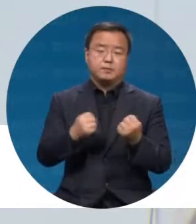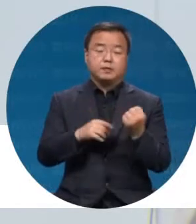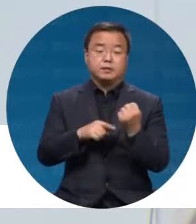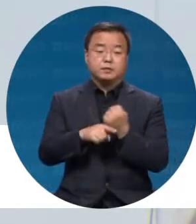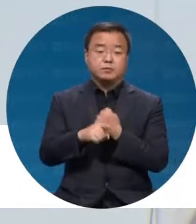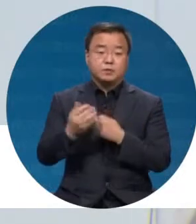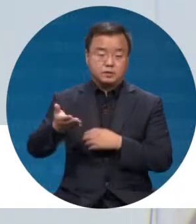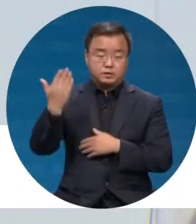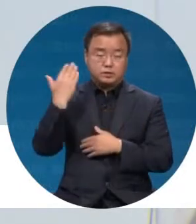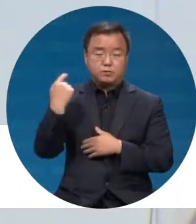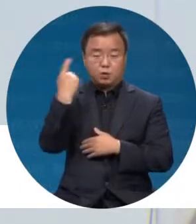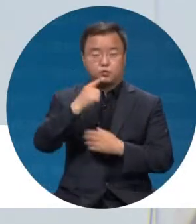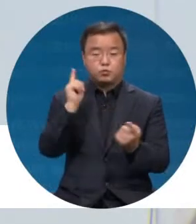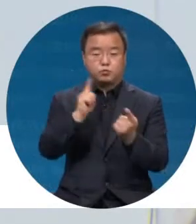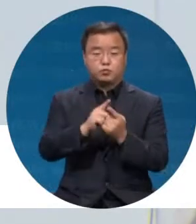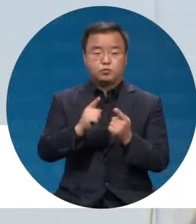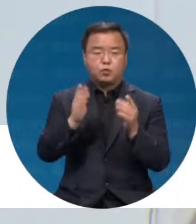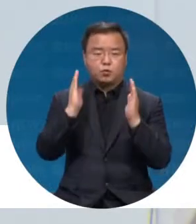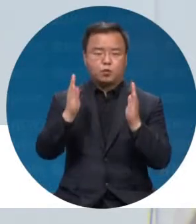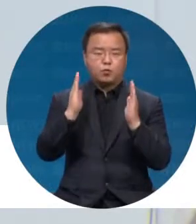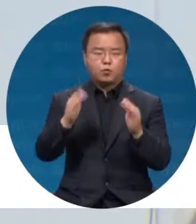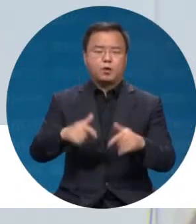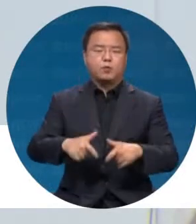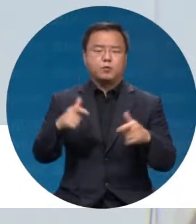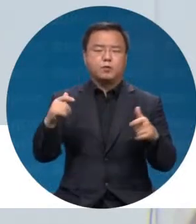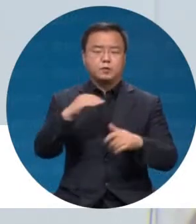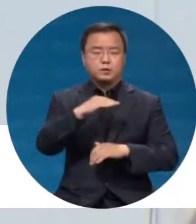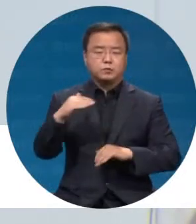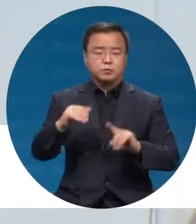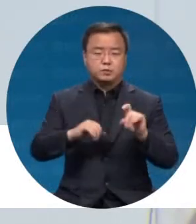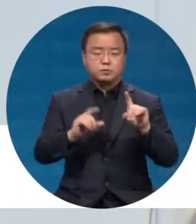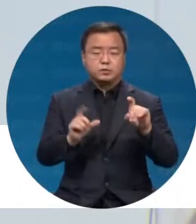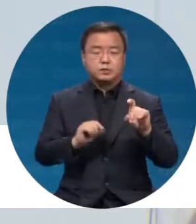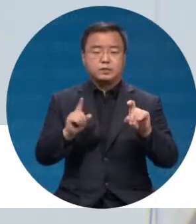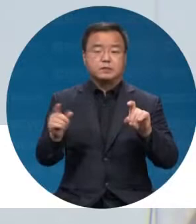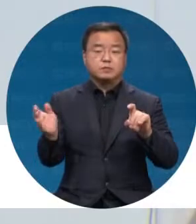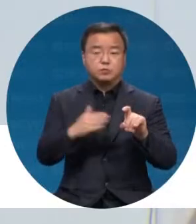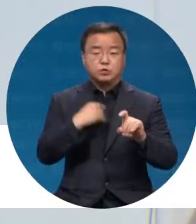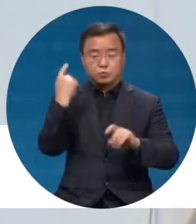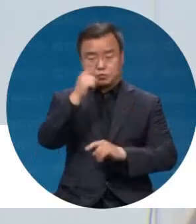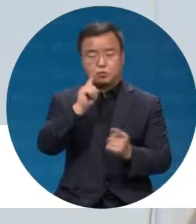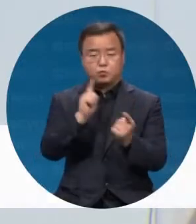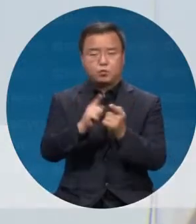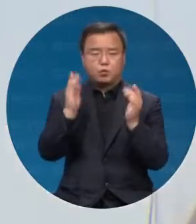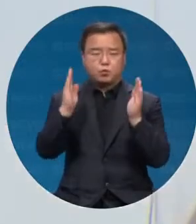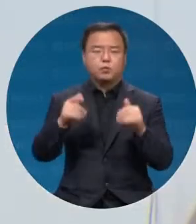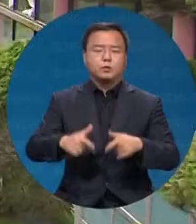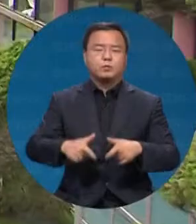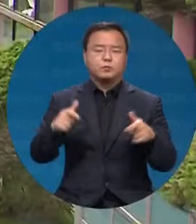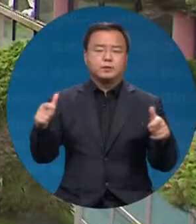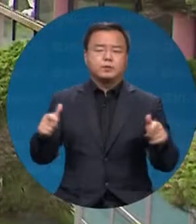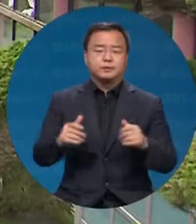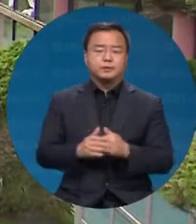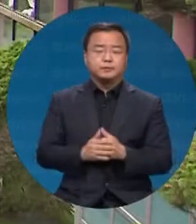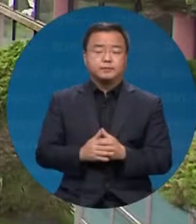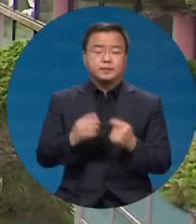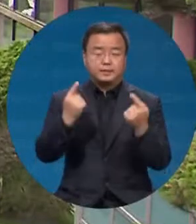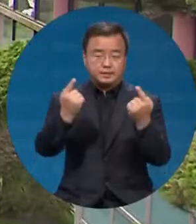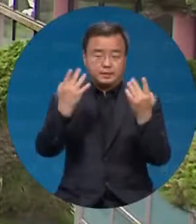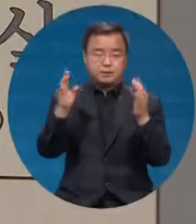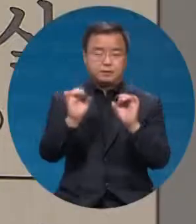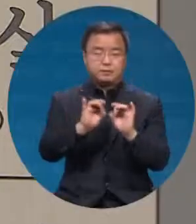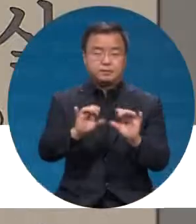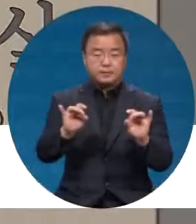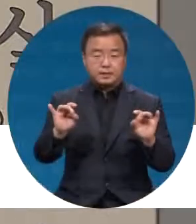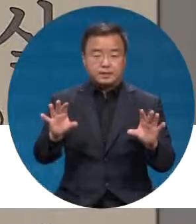확대 방침 하에 11월 1일부터는 대면 수업을 더욱 확대 하겠습니다 대학들은 남으니 학기동안